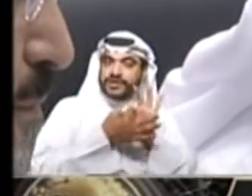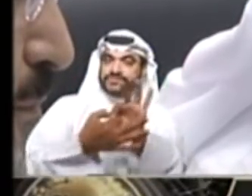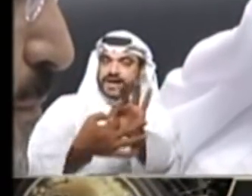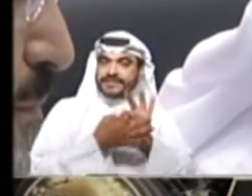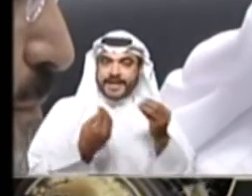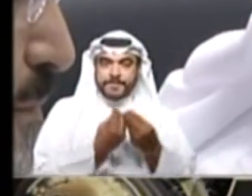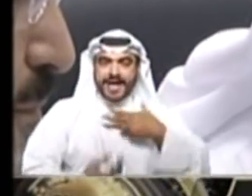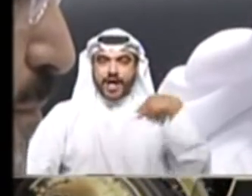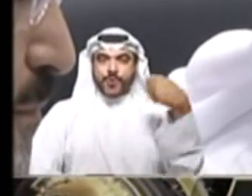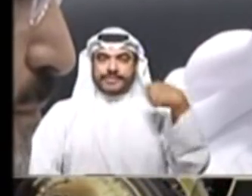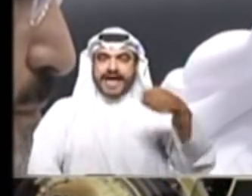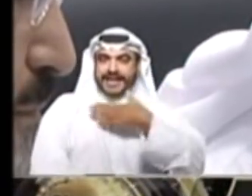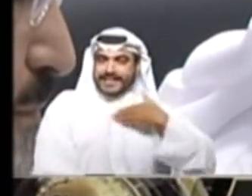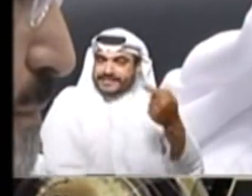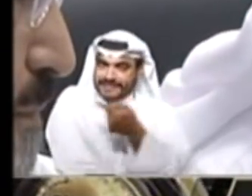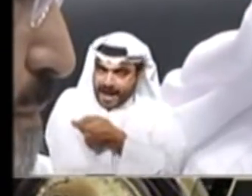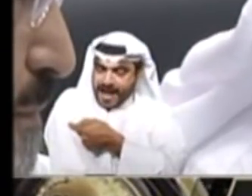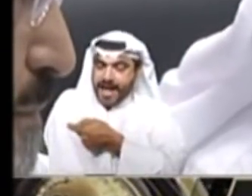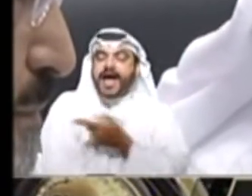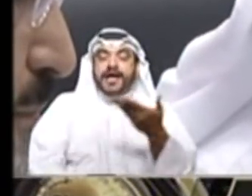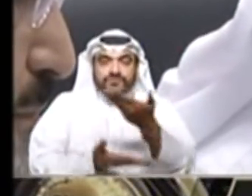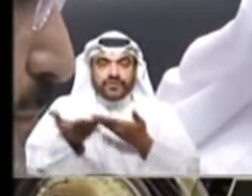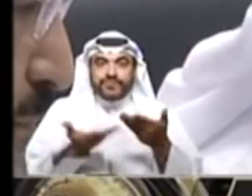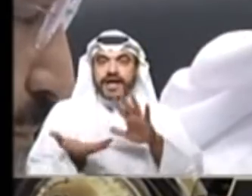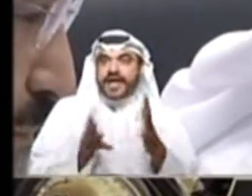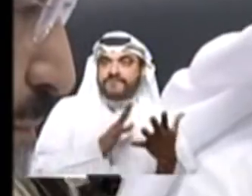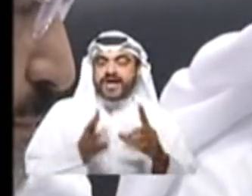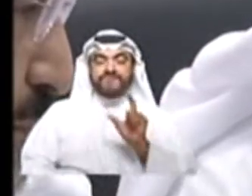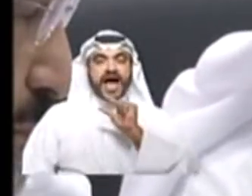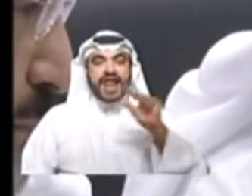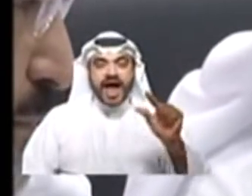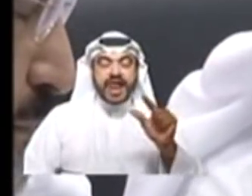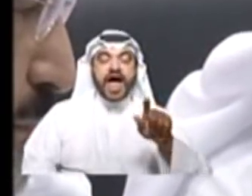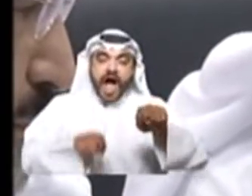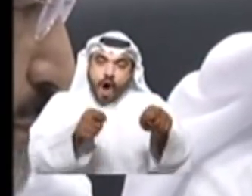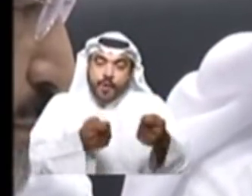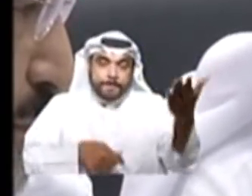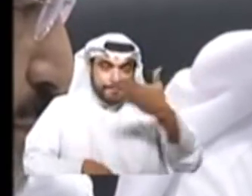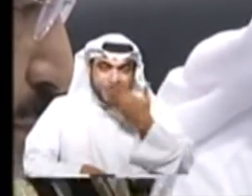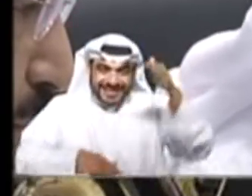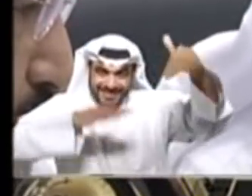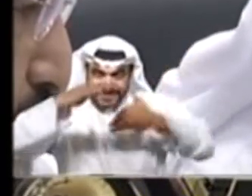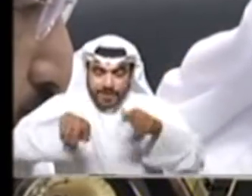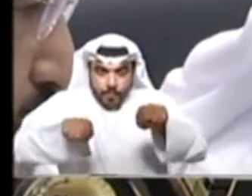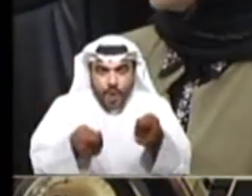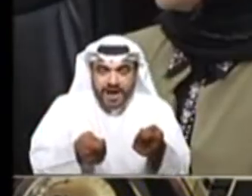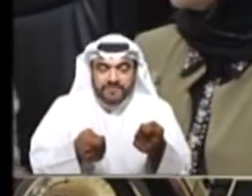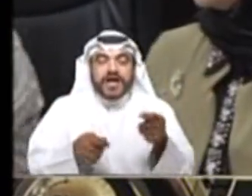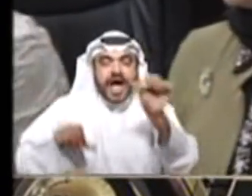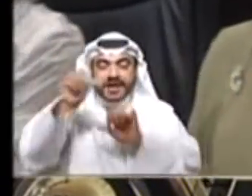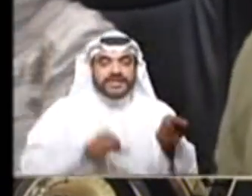مع وزارة الصحة، يتم التعامل مع هذه الحالة، يتم منع هذه الحالة من دخول المدارس، يتم